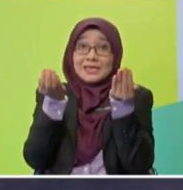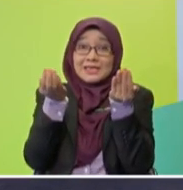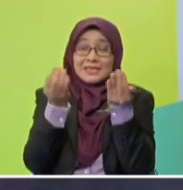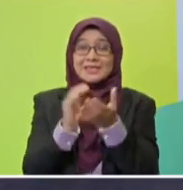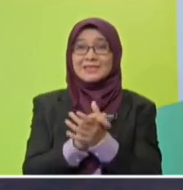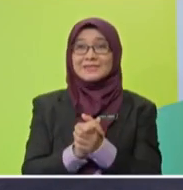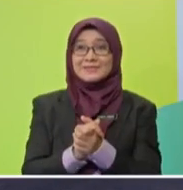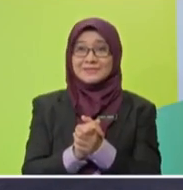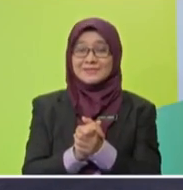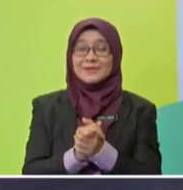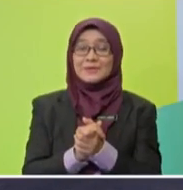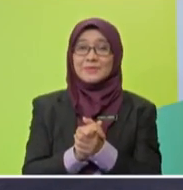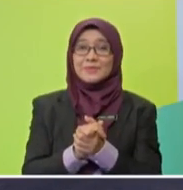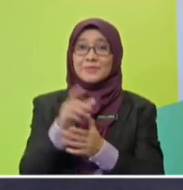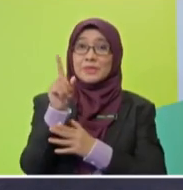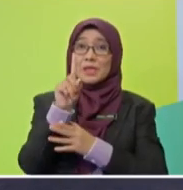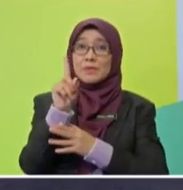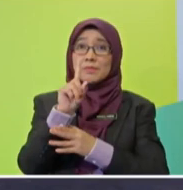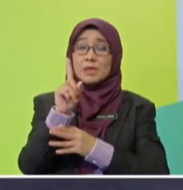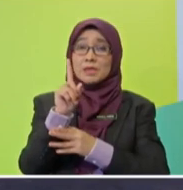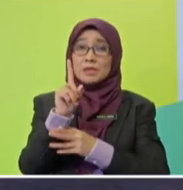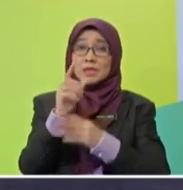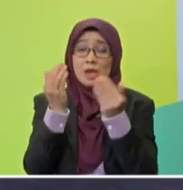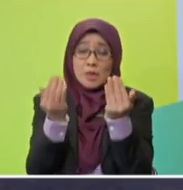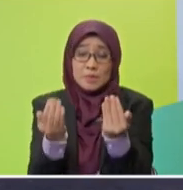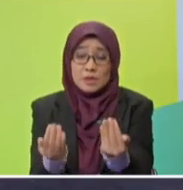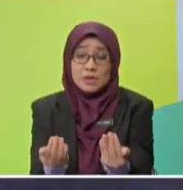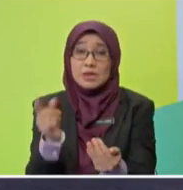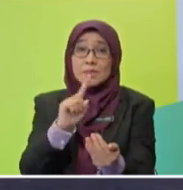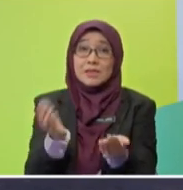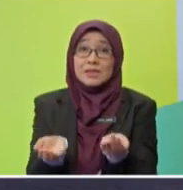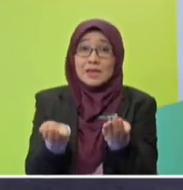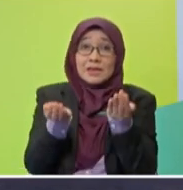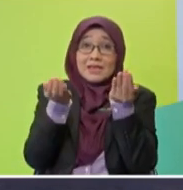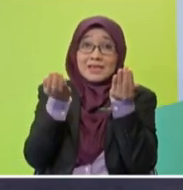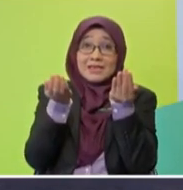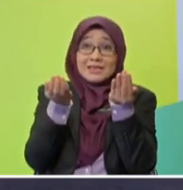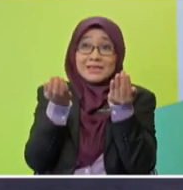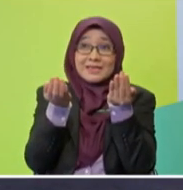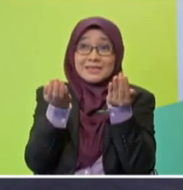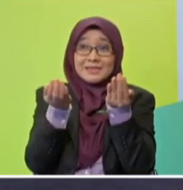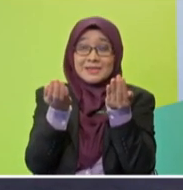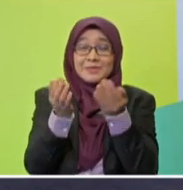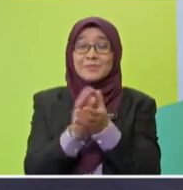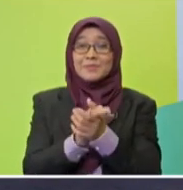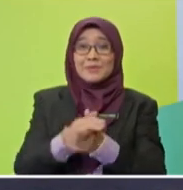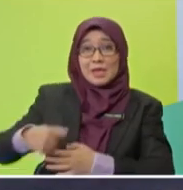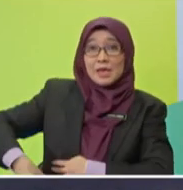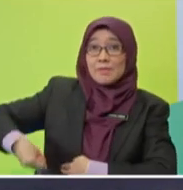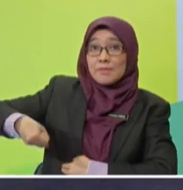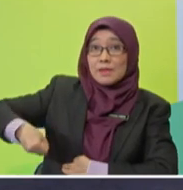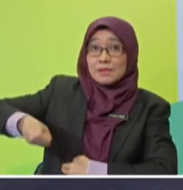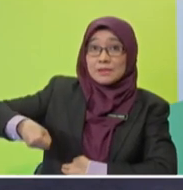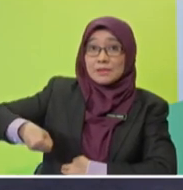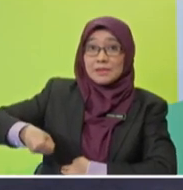papan putih kita manis satu objek yang berat dan manis satu objek yang ringan bagi ataupun Lori